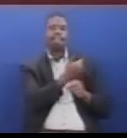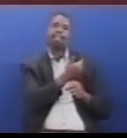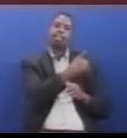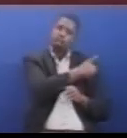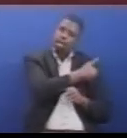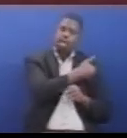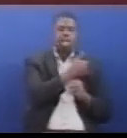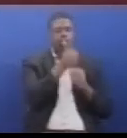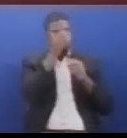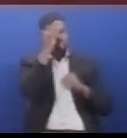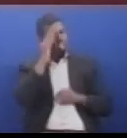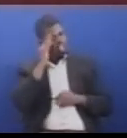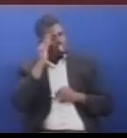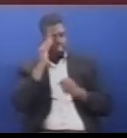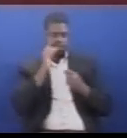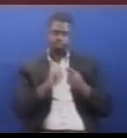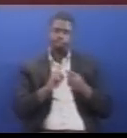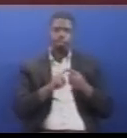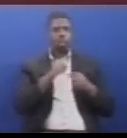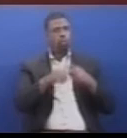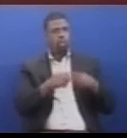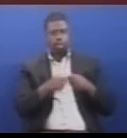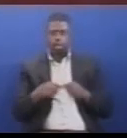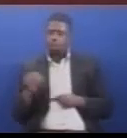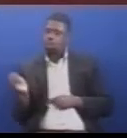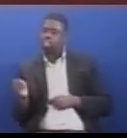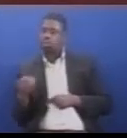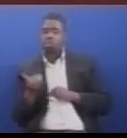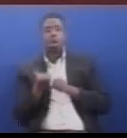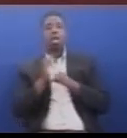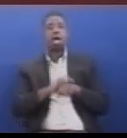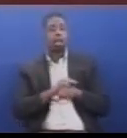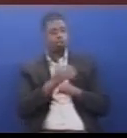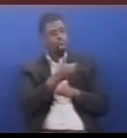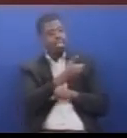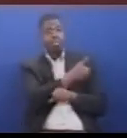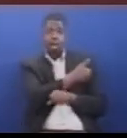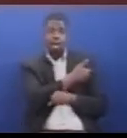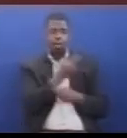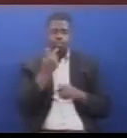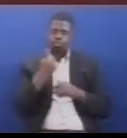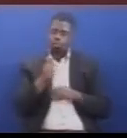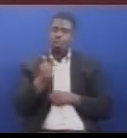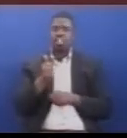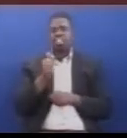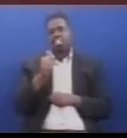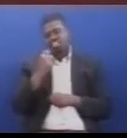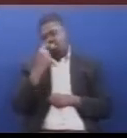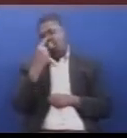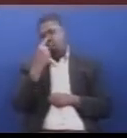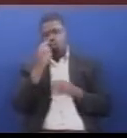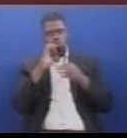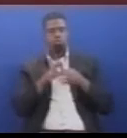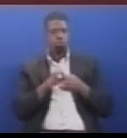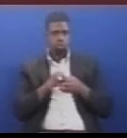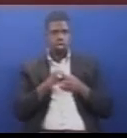ifuatavyo. A. Tunaendelea kuwashawishi wataalamu wa tiba wenye sifa kujiunga na Jeshi la